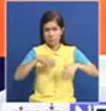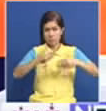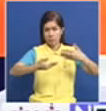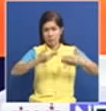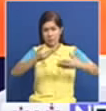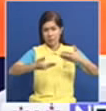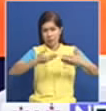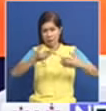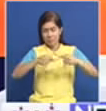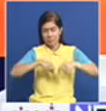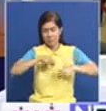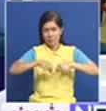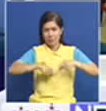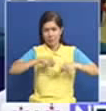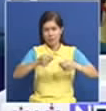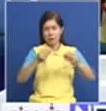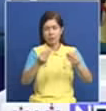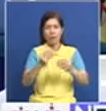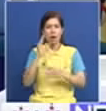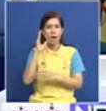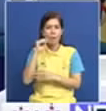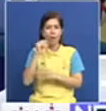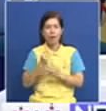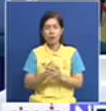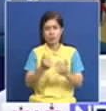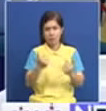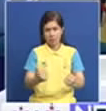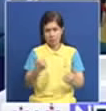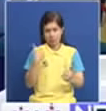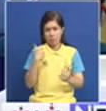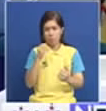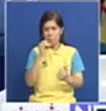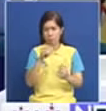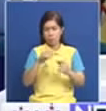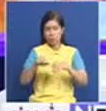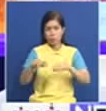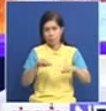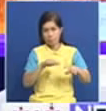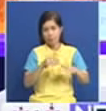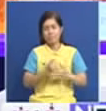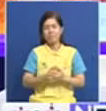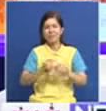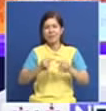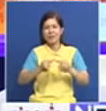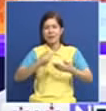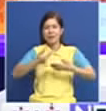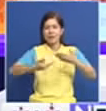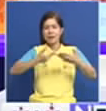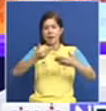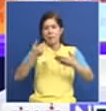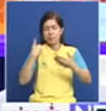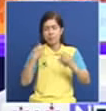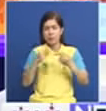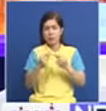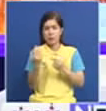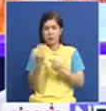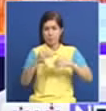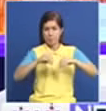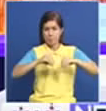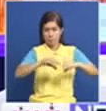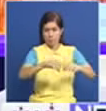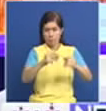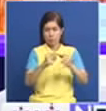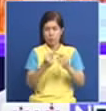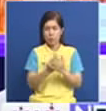จักรยานนะครับปั่นเพื่อพ่อ Bike for Dad เองตอนนี้ยืนยันความพร้อมนะครับในการจัดกิจกรรมเฉลิมพระเกียรติเตรียมถ่ายทอดสดทั่วประเทศและทั่วโล